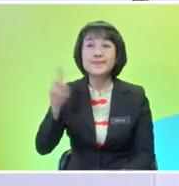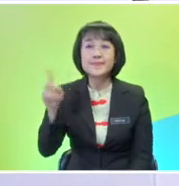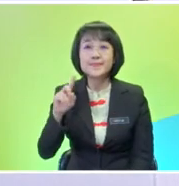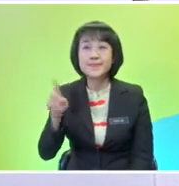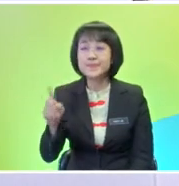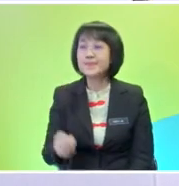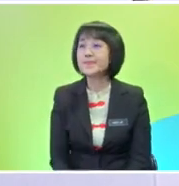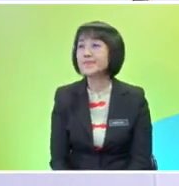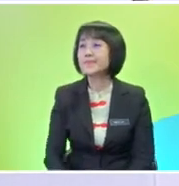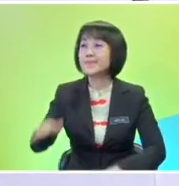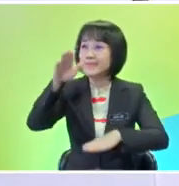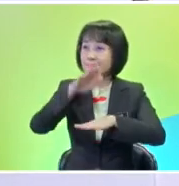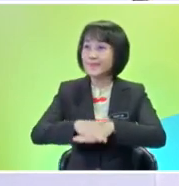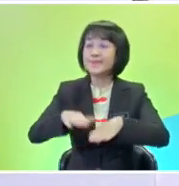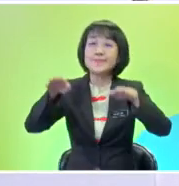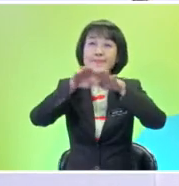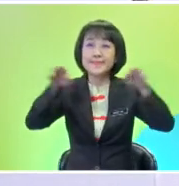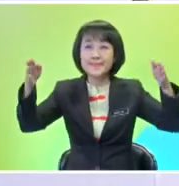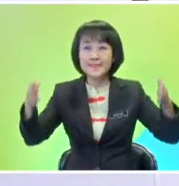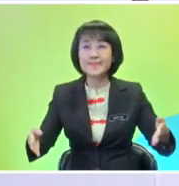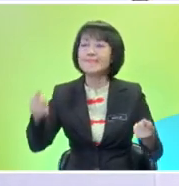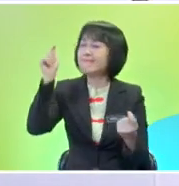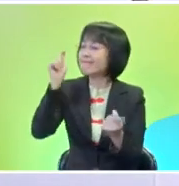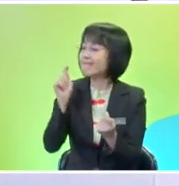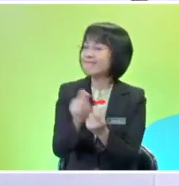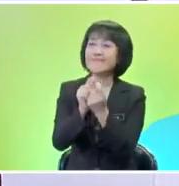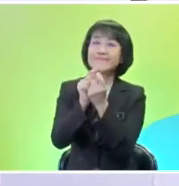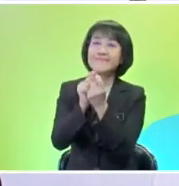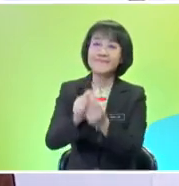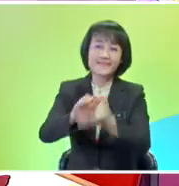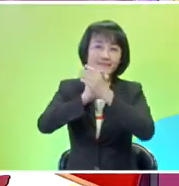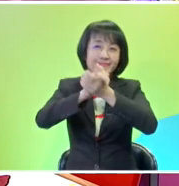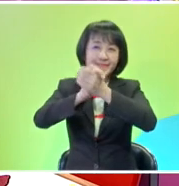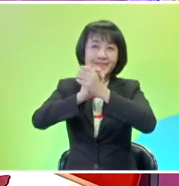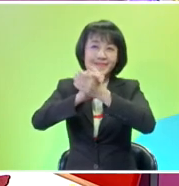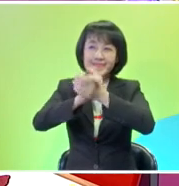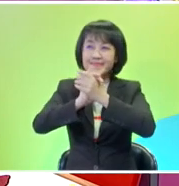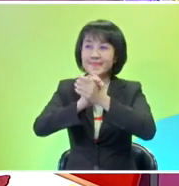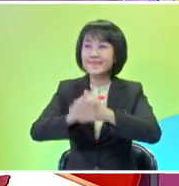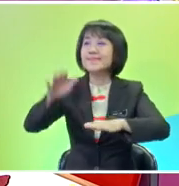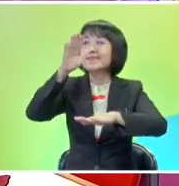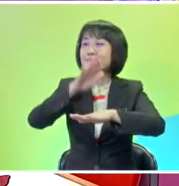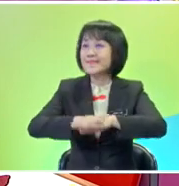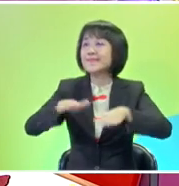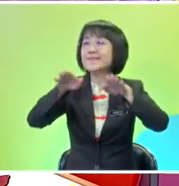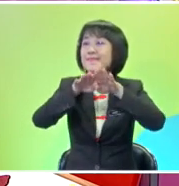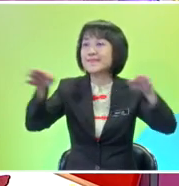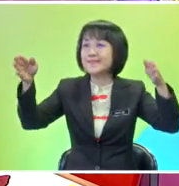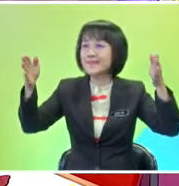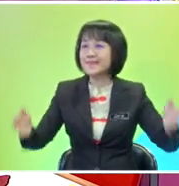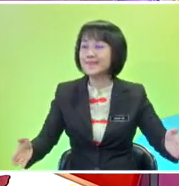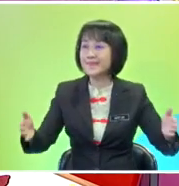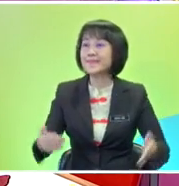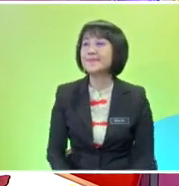berada di atas meja tepat sekali tahniah di atas meja